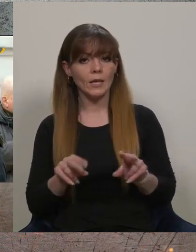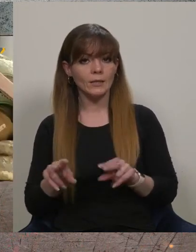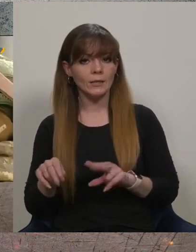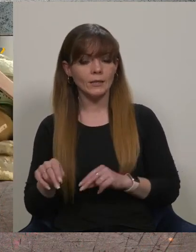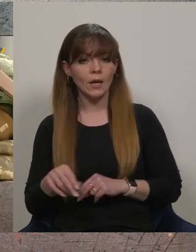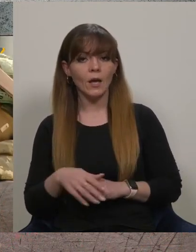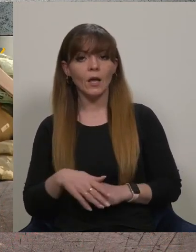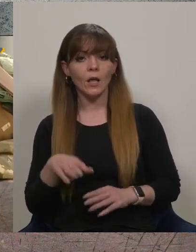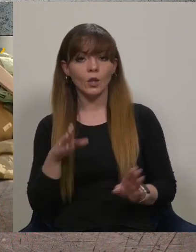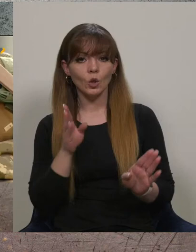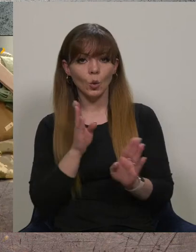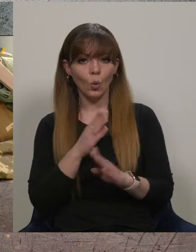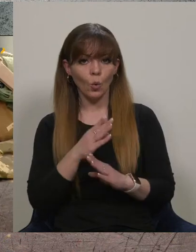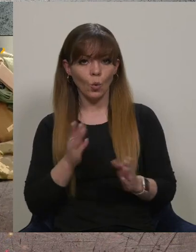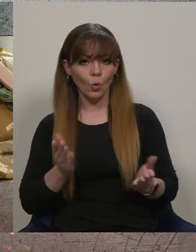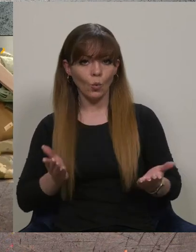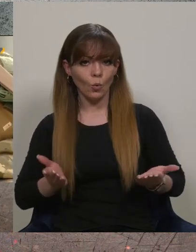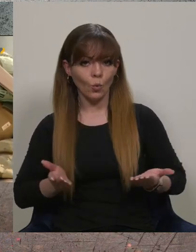усміхнеться